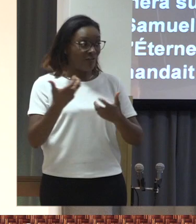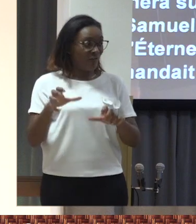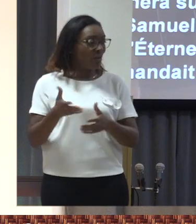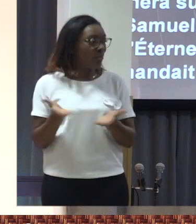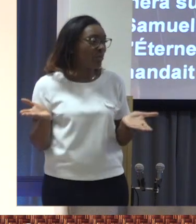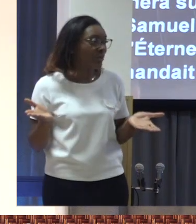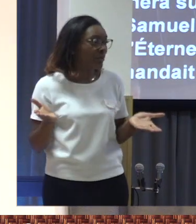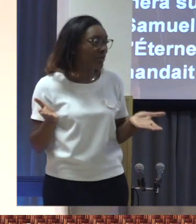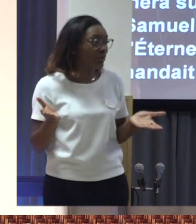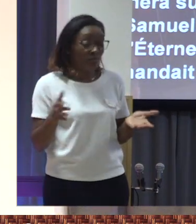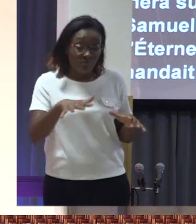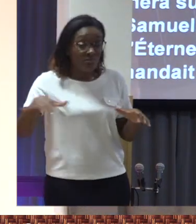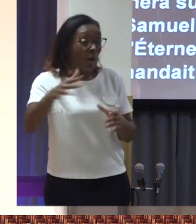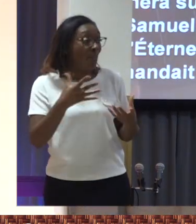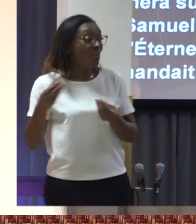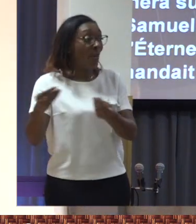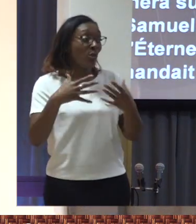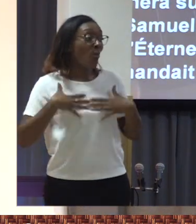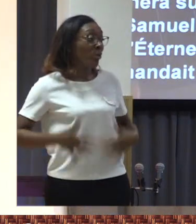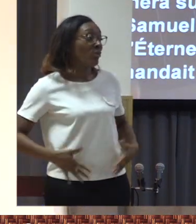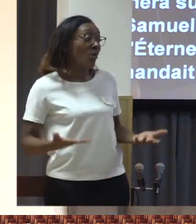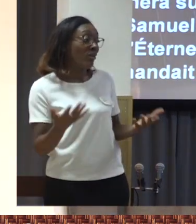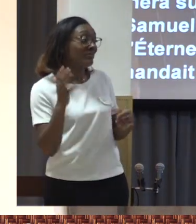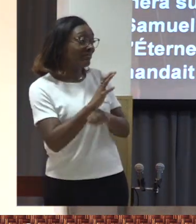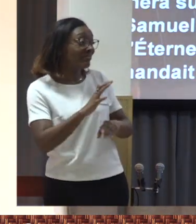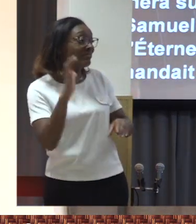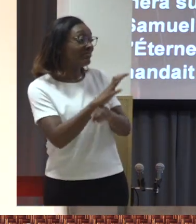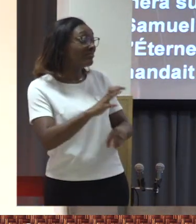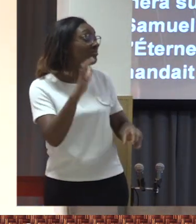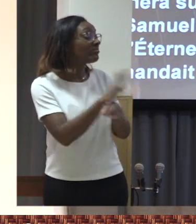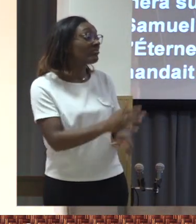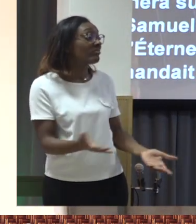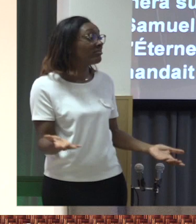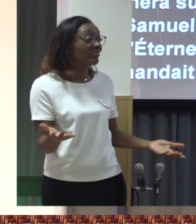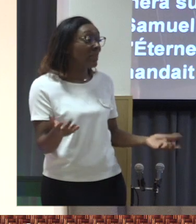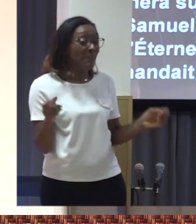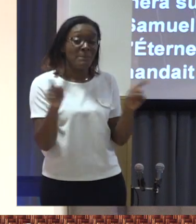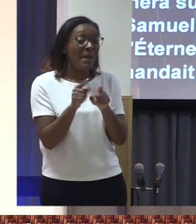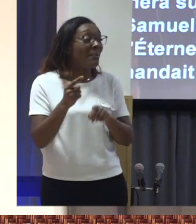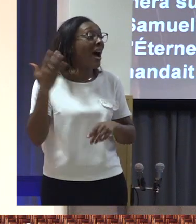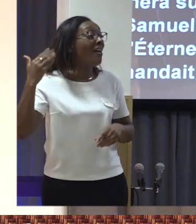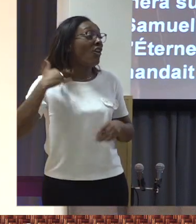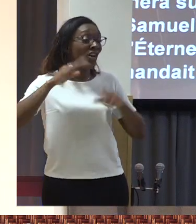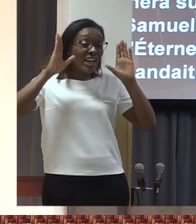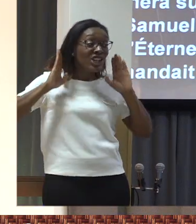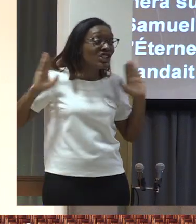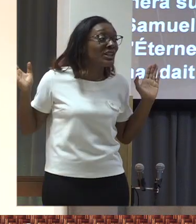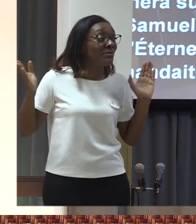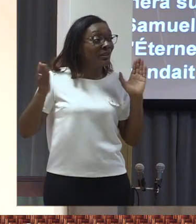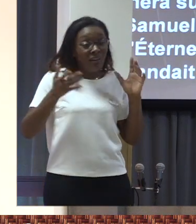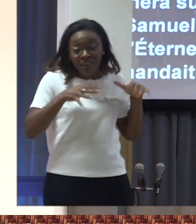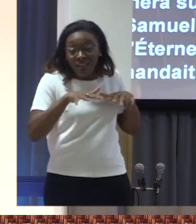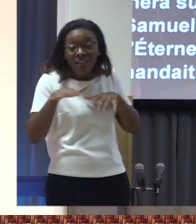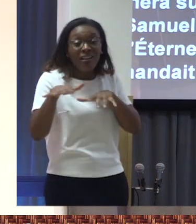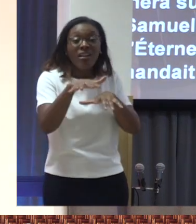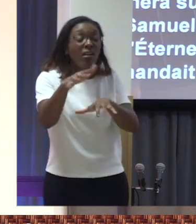agissent à ton égard comme ils ont toujours agi depuis que je les ai fait monter d'Égypte jusqu'à ce jour.